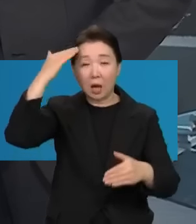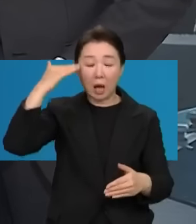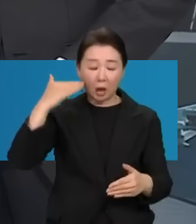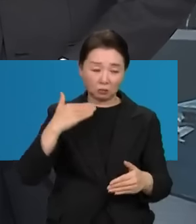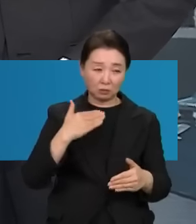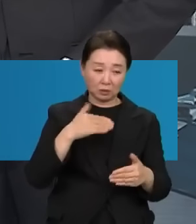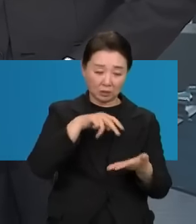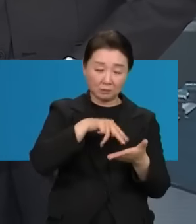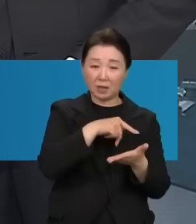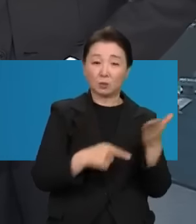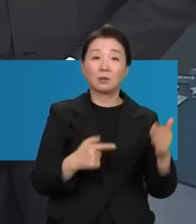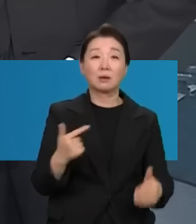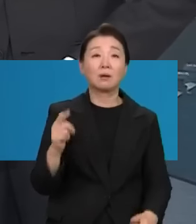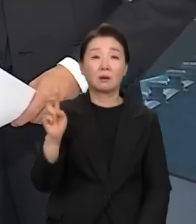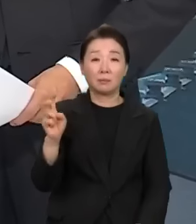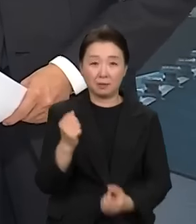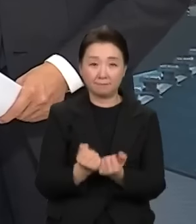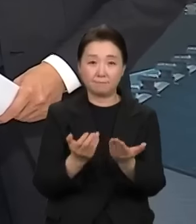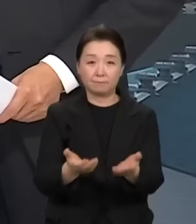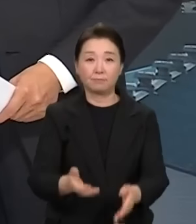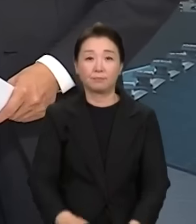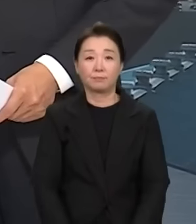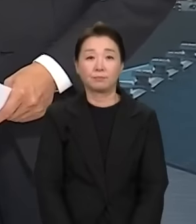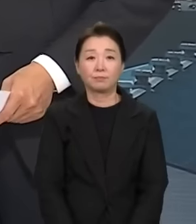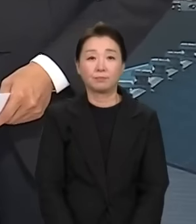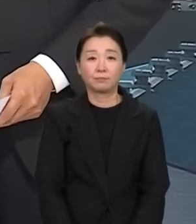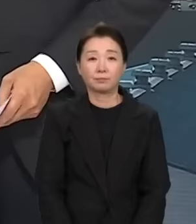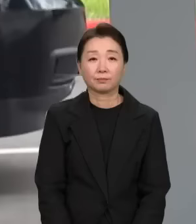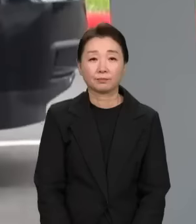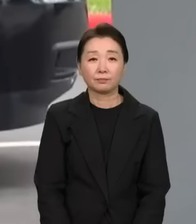타격이 예상되는데 이 소식 이상화 기자가 전해드립니다.